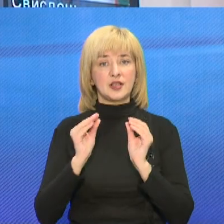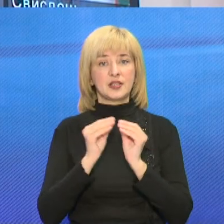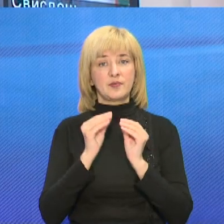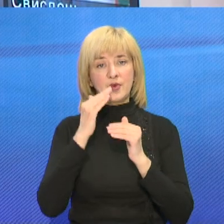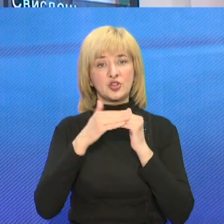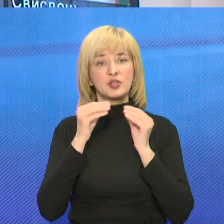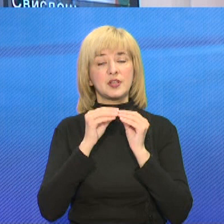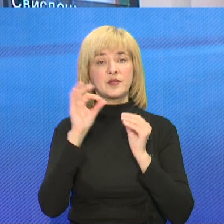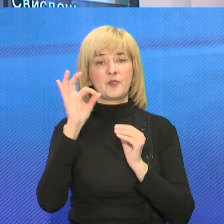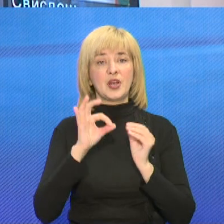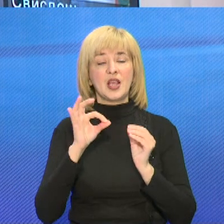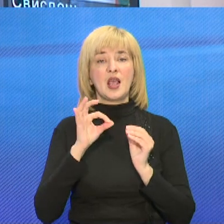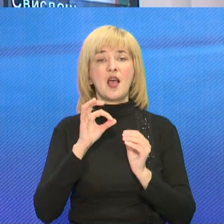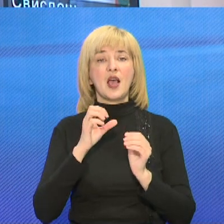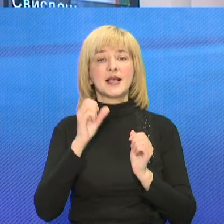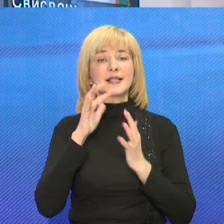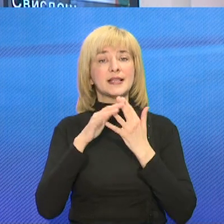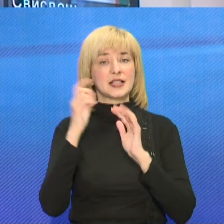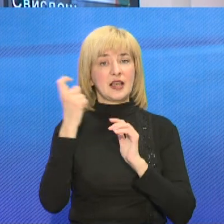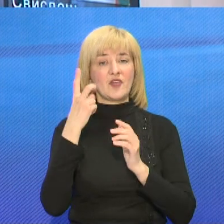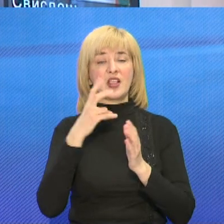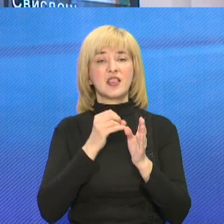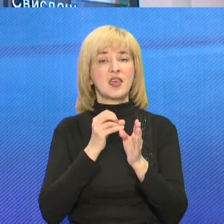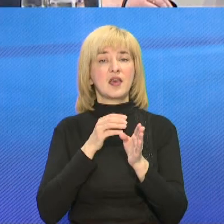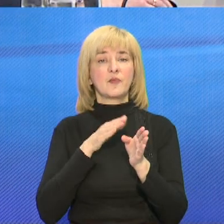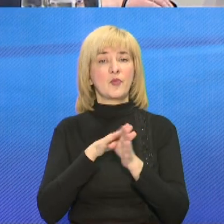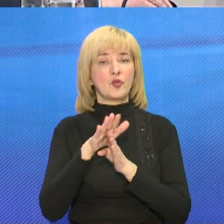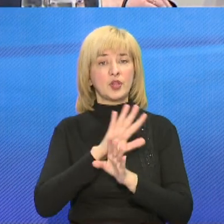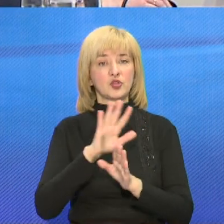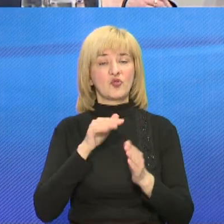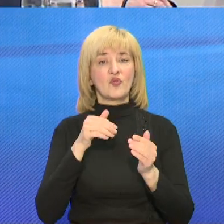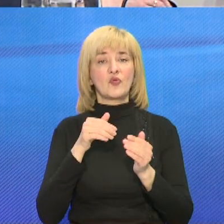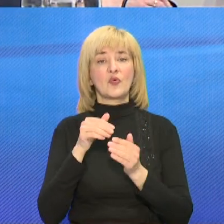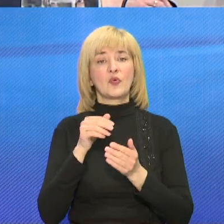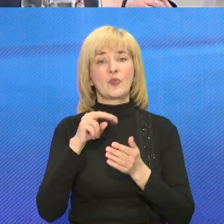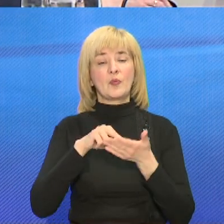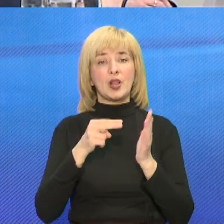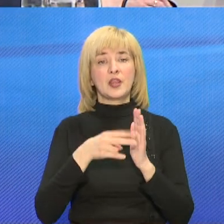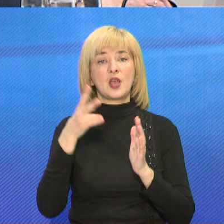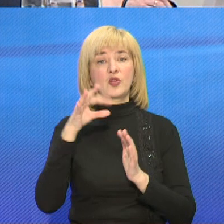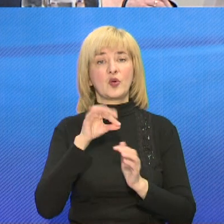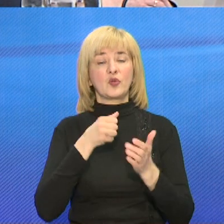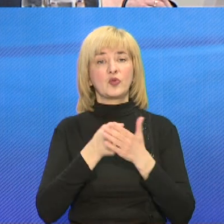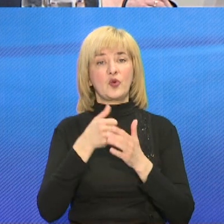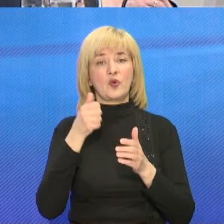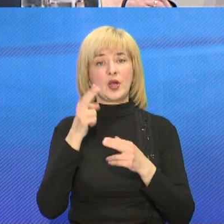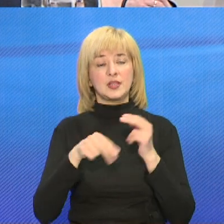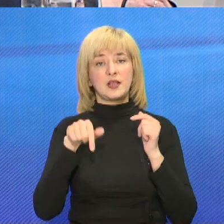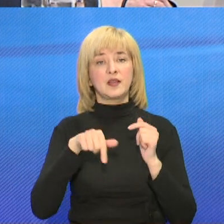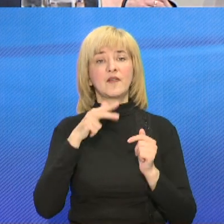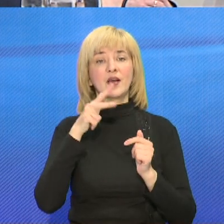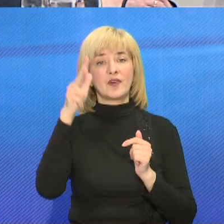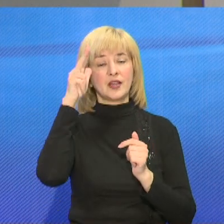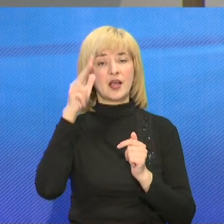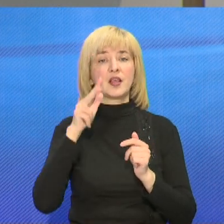выніках года недавыканала даведзены план, але да канца гэтага квартала, як плануецца прадстаўнікам аграрнага сектара, удасца выйці